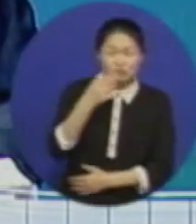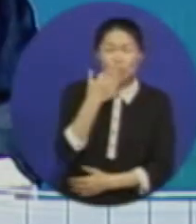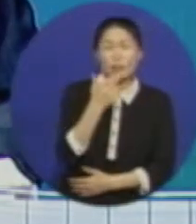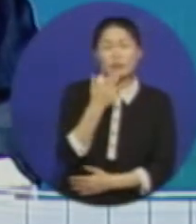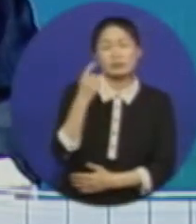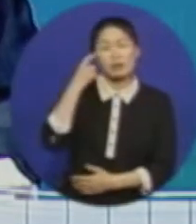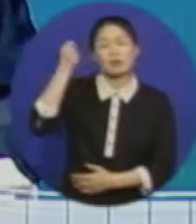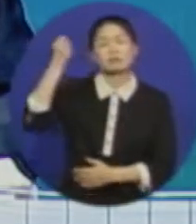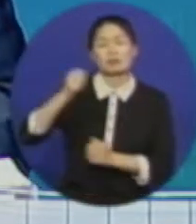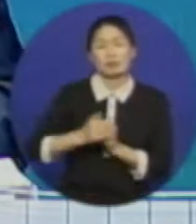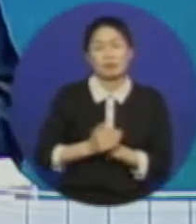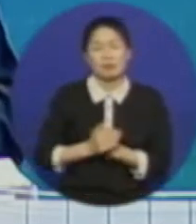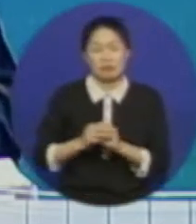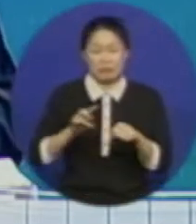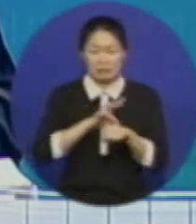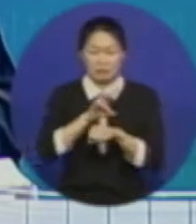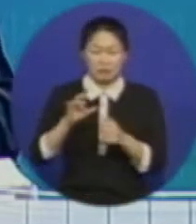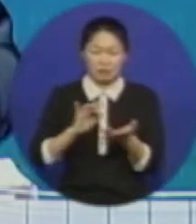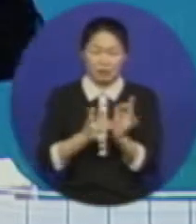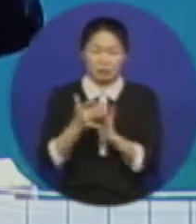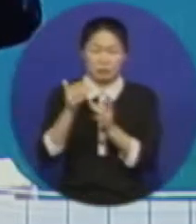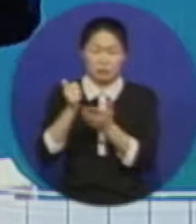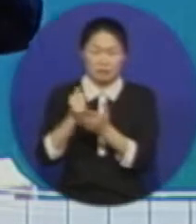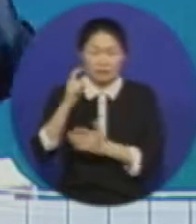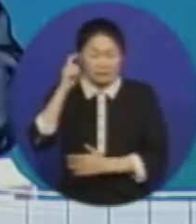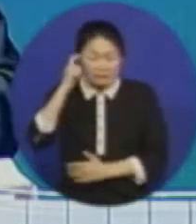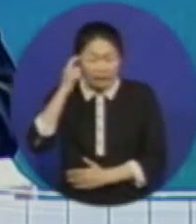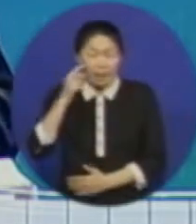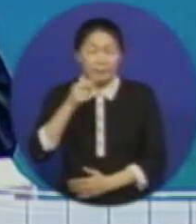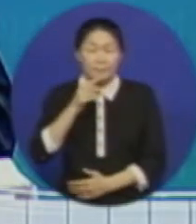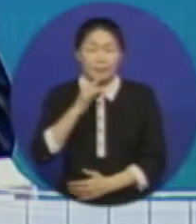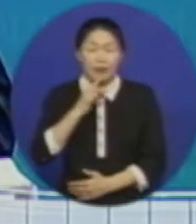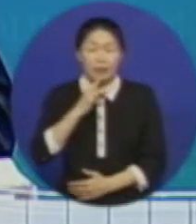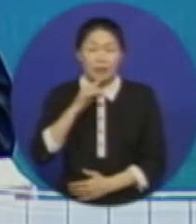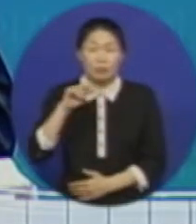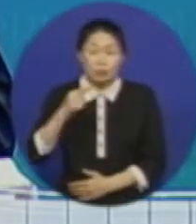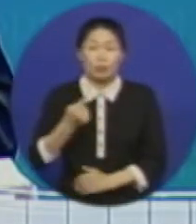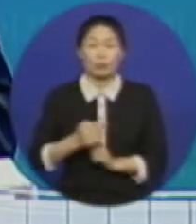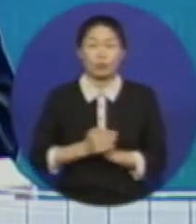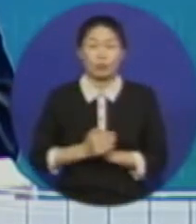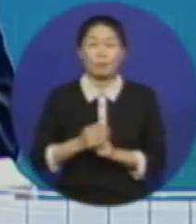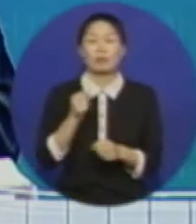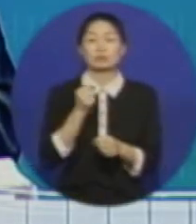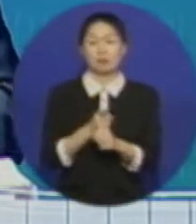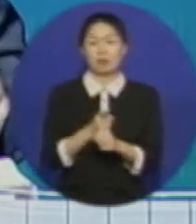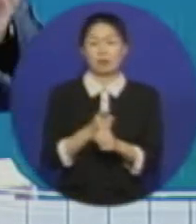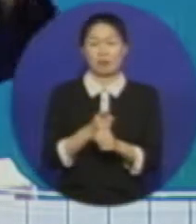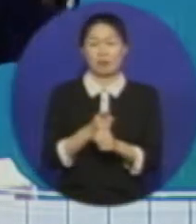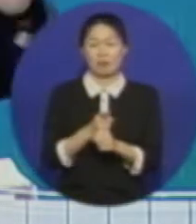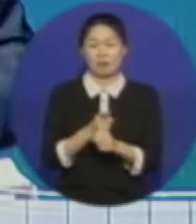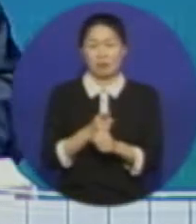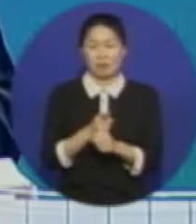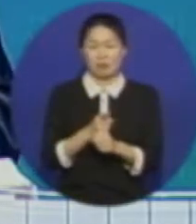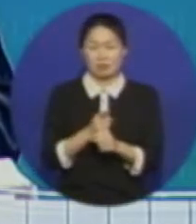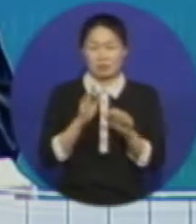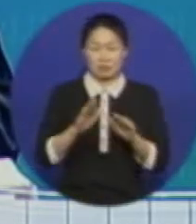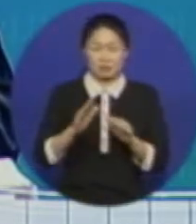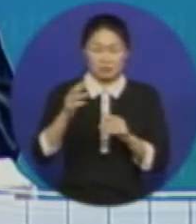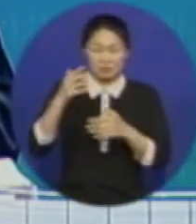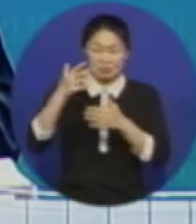타요 24시간 예수님을 그냥 생각만 하기로 한 건데 도 벌써 이제는 봐 지지도